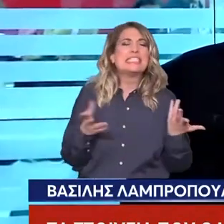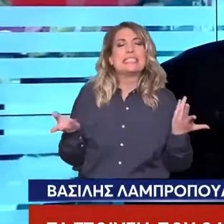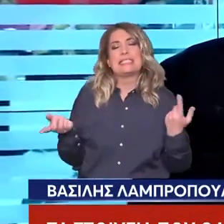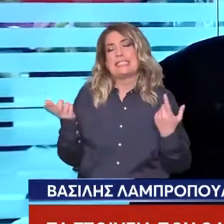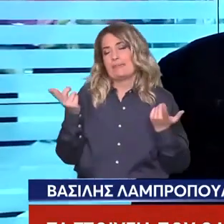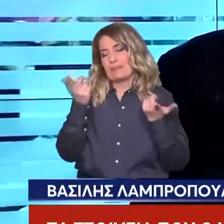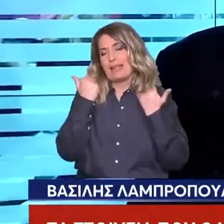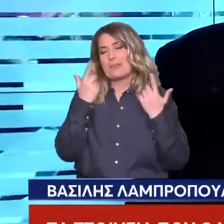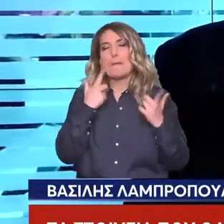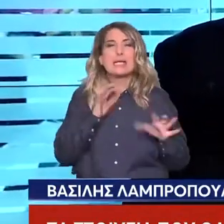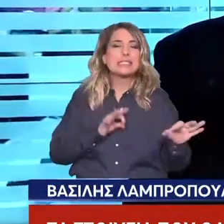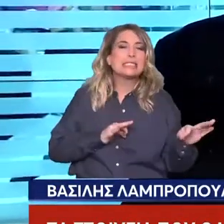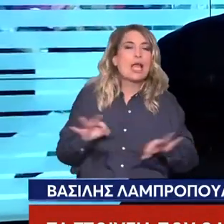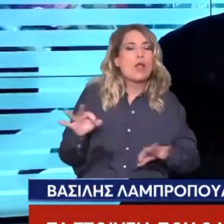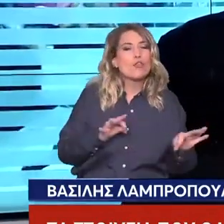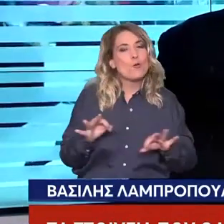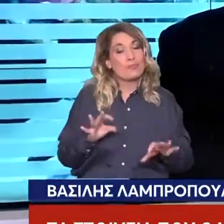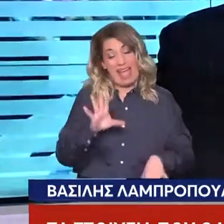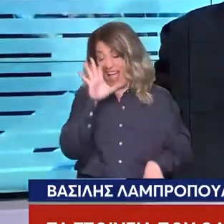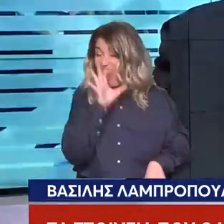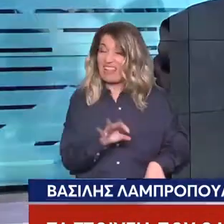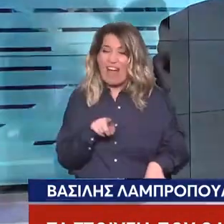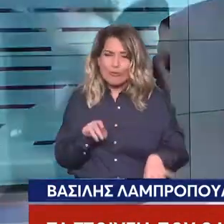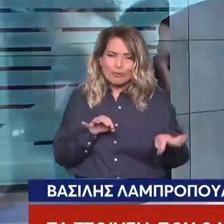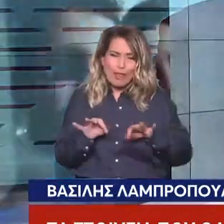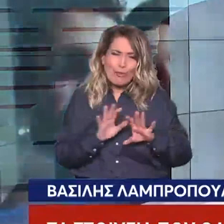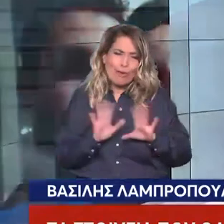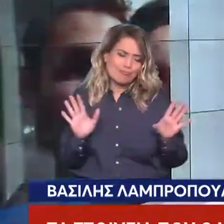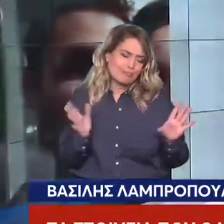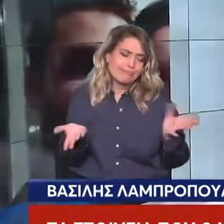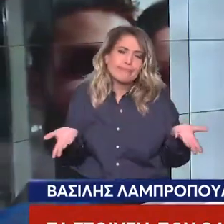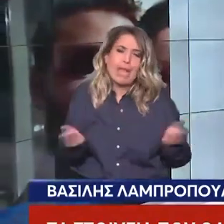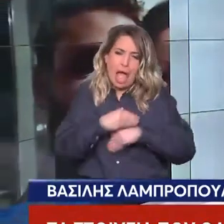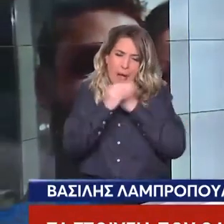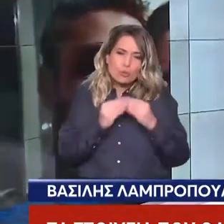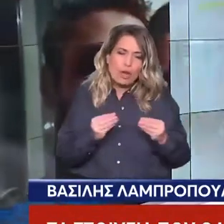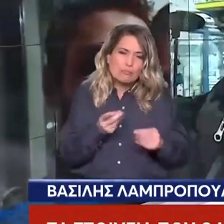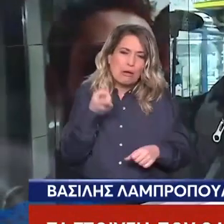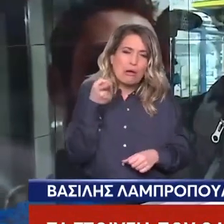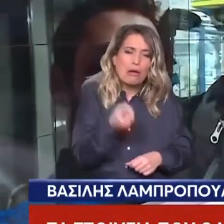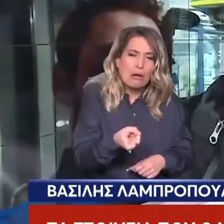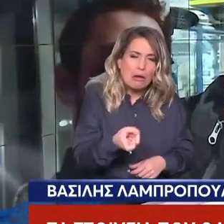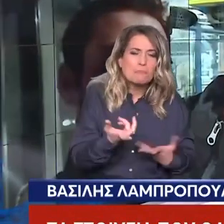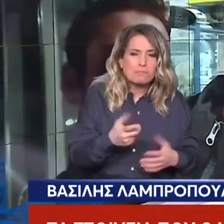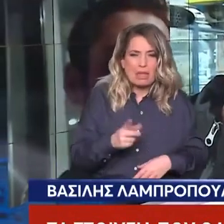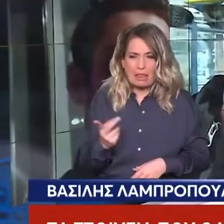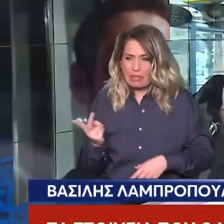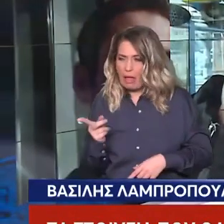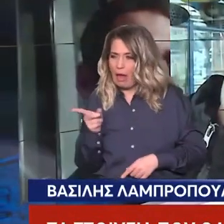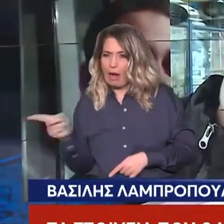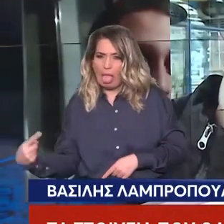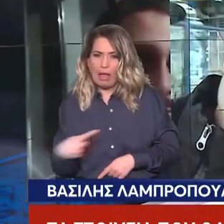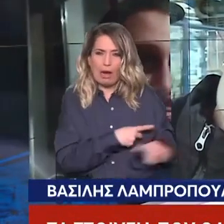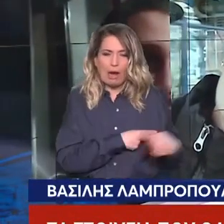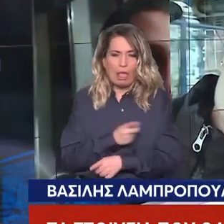ένα σχέδιο περίεργο, αποτυχημένο. Είναι πράγματι έτσι τα πράγματα? Υπήρξε αυτό το σχέδιο, γιατί το λένε και οι δύο. Φυσικά